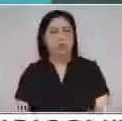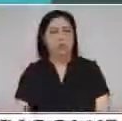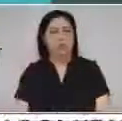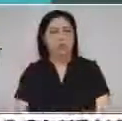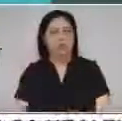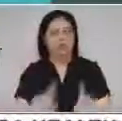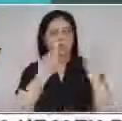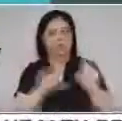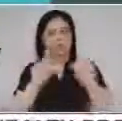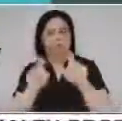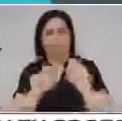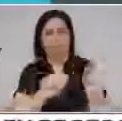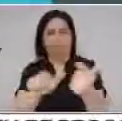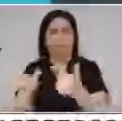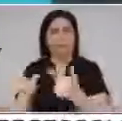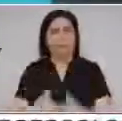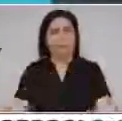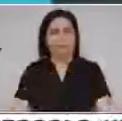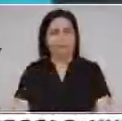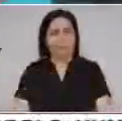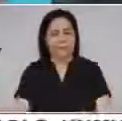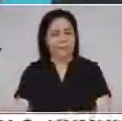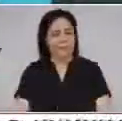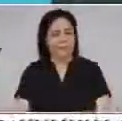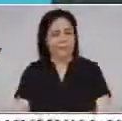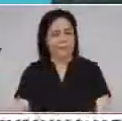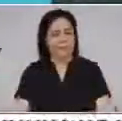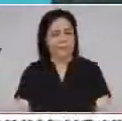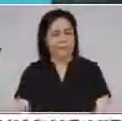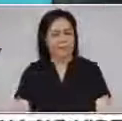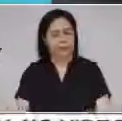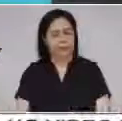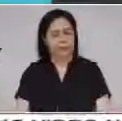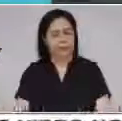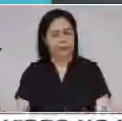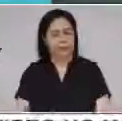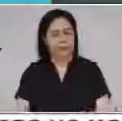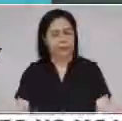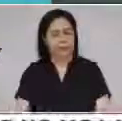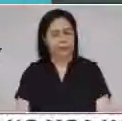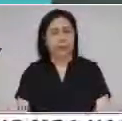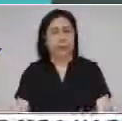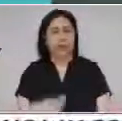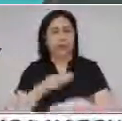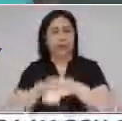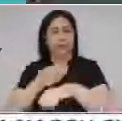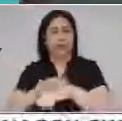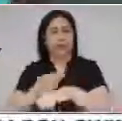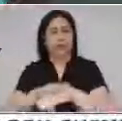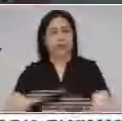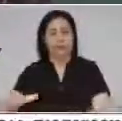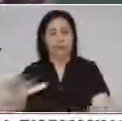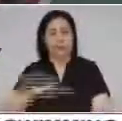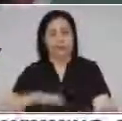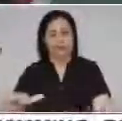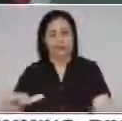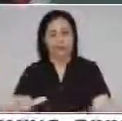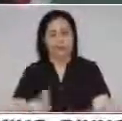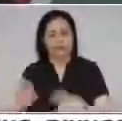naka-MGCQ tayo at yung lugar na yan ay... bawal ang mag-operate at lalo-lalo na